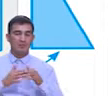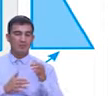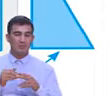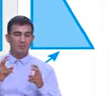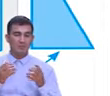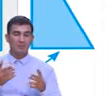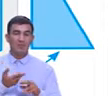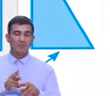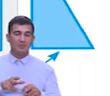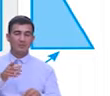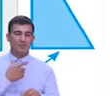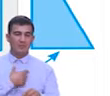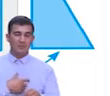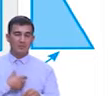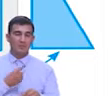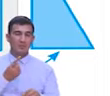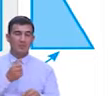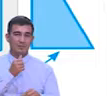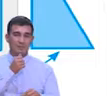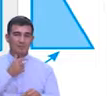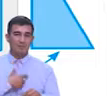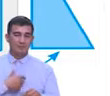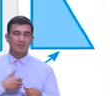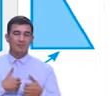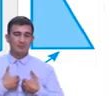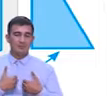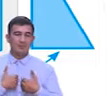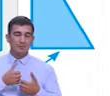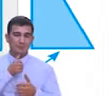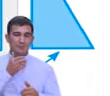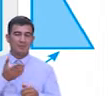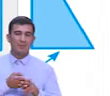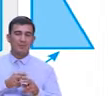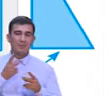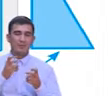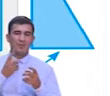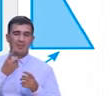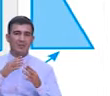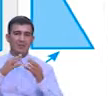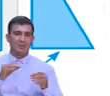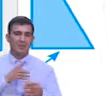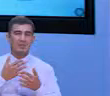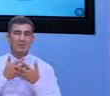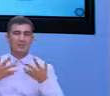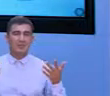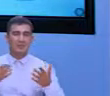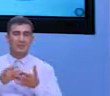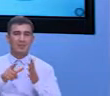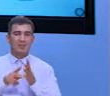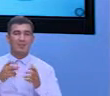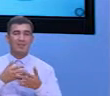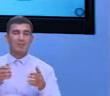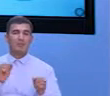mashg'ulotni bir o'zingiz uyda bajarib ko'ring. Buni aynan uchburchakda emas, turli geometrik shakllarda ham